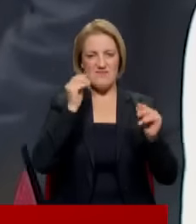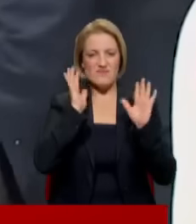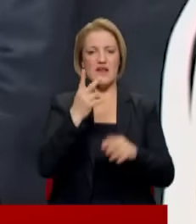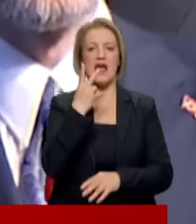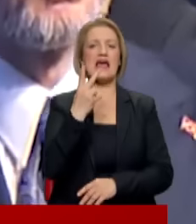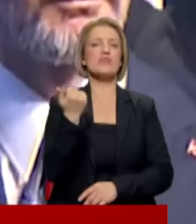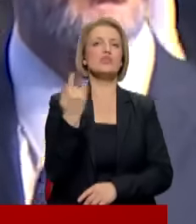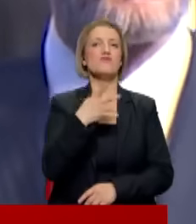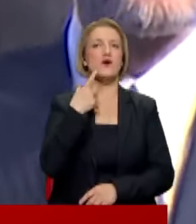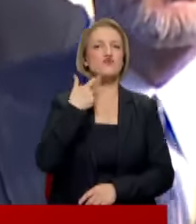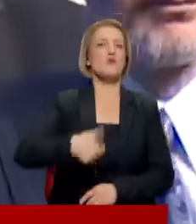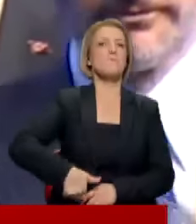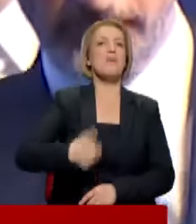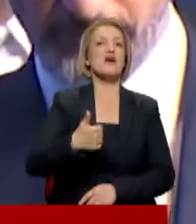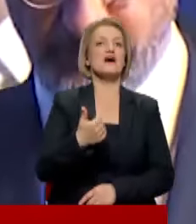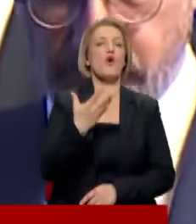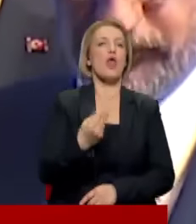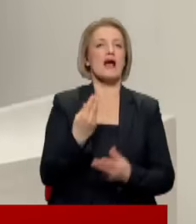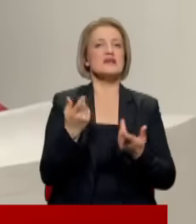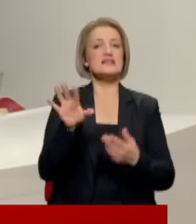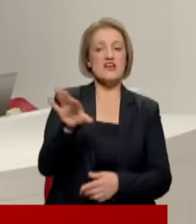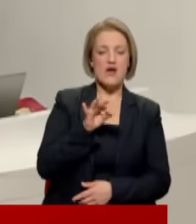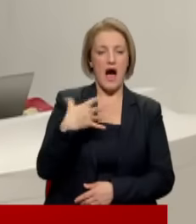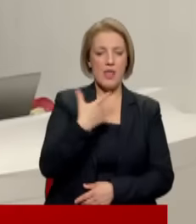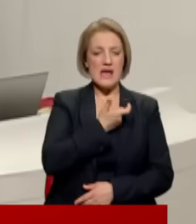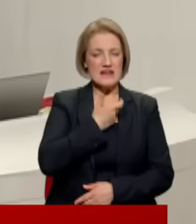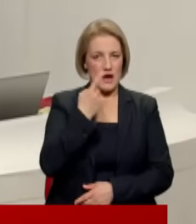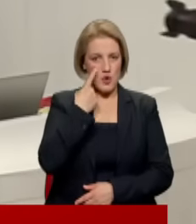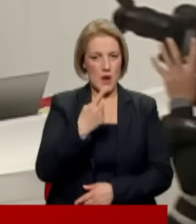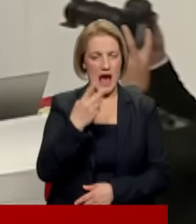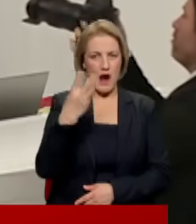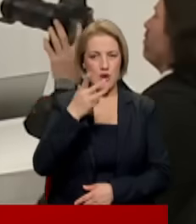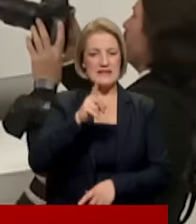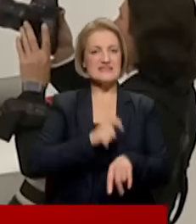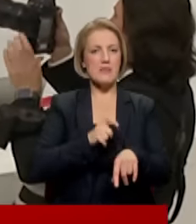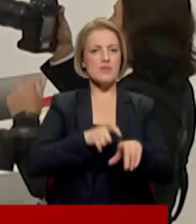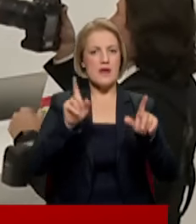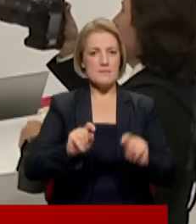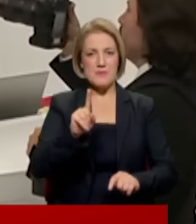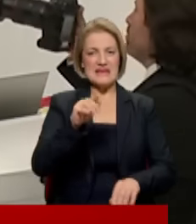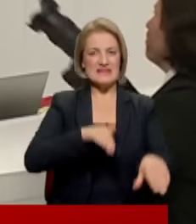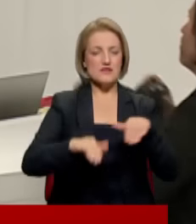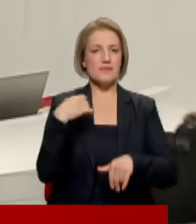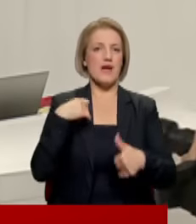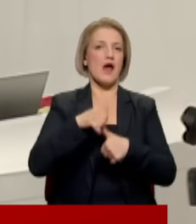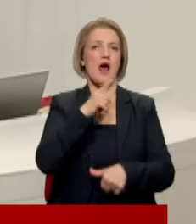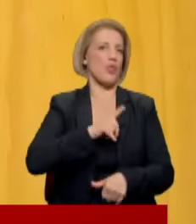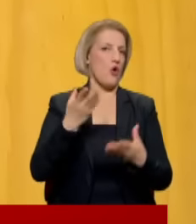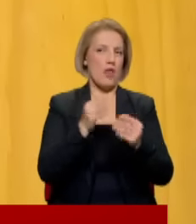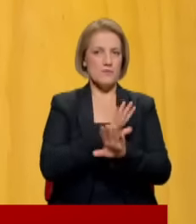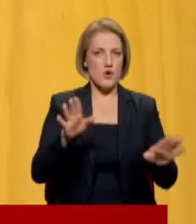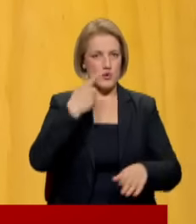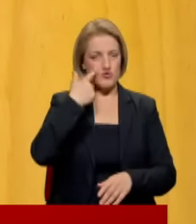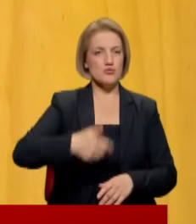iki defa cumhurbaşkanı seçilebilir diyor yani anayasaya göre Erdoğan zamanında yapılacak bir seçimde yeniden aday olamıyor